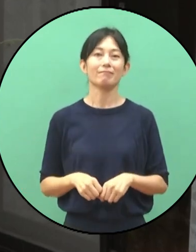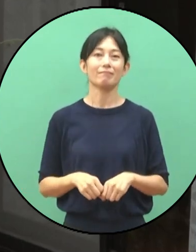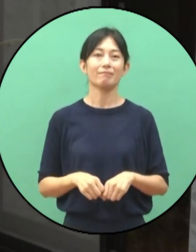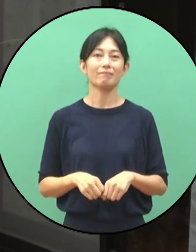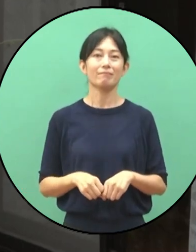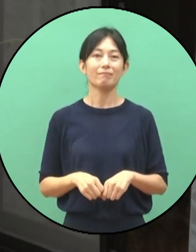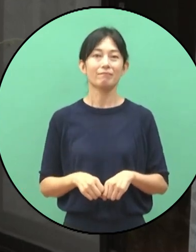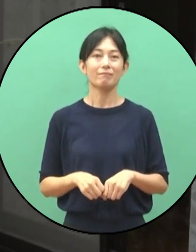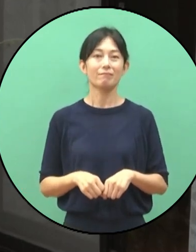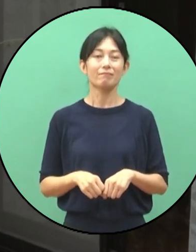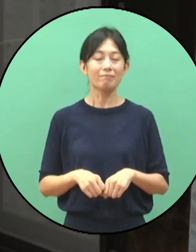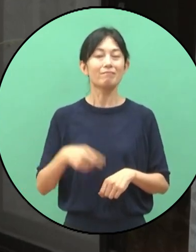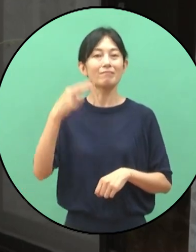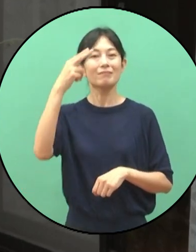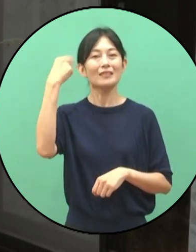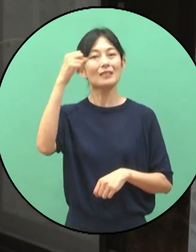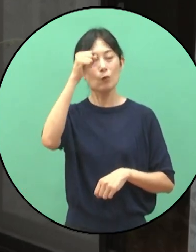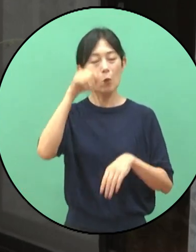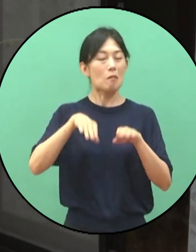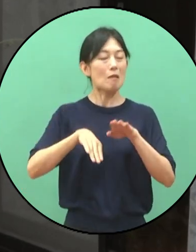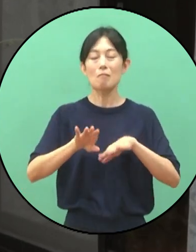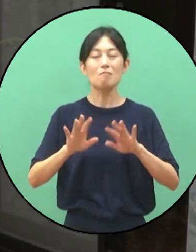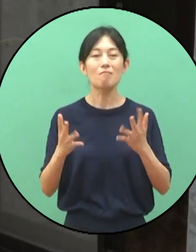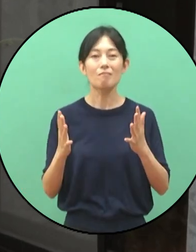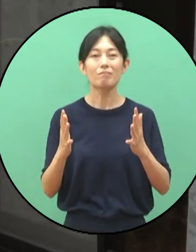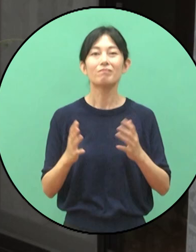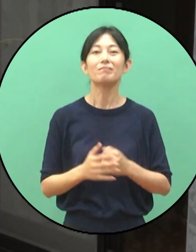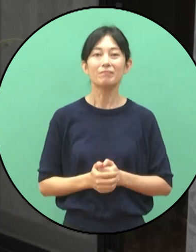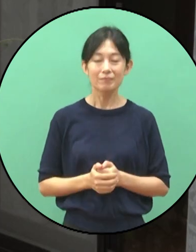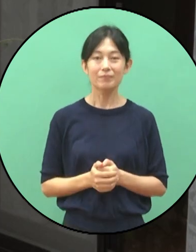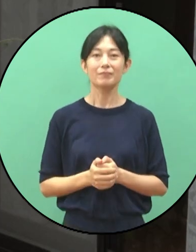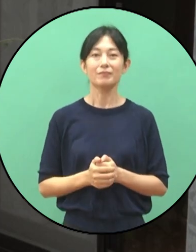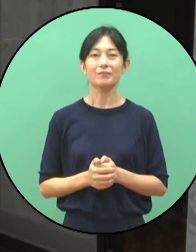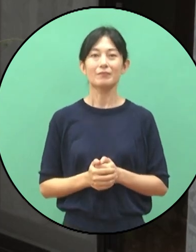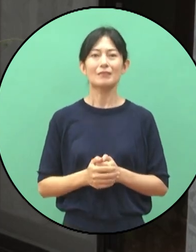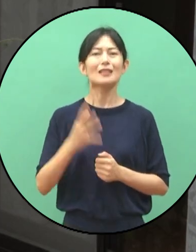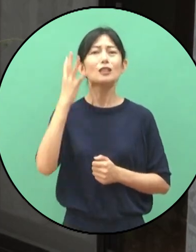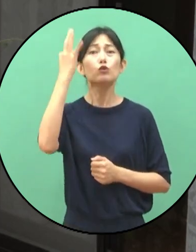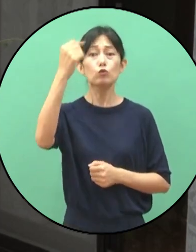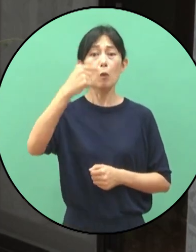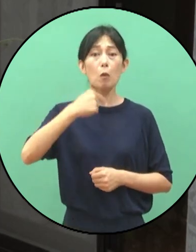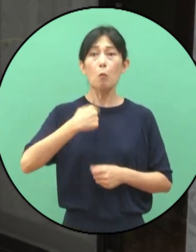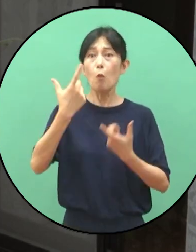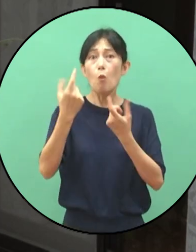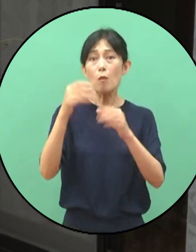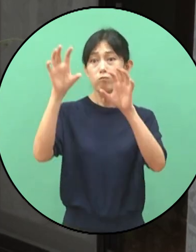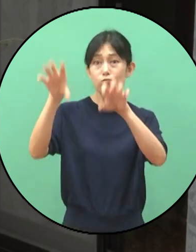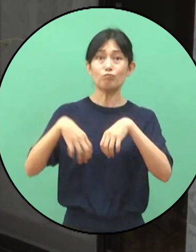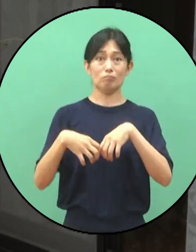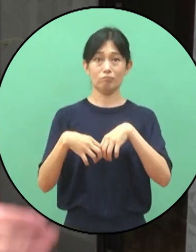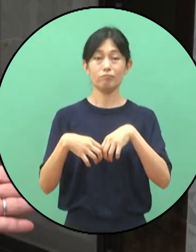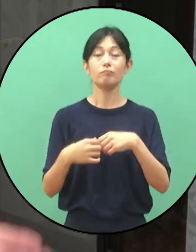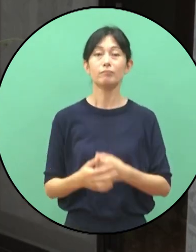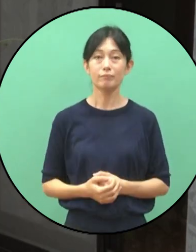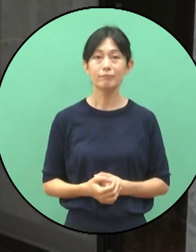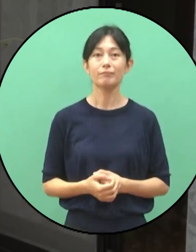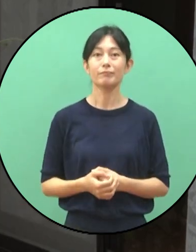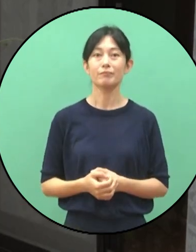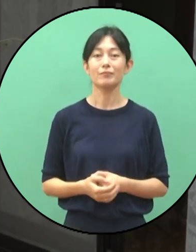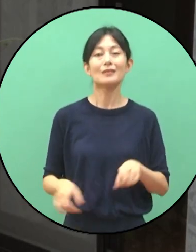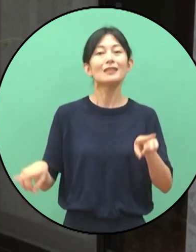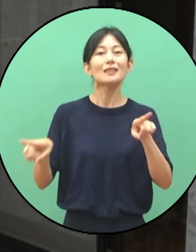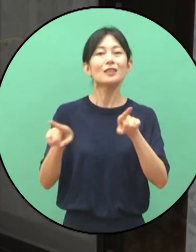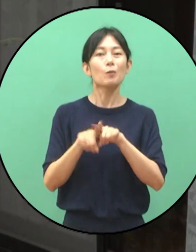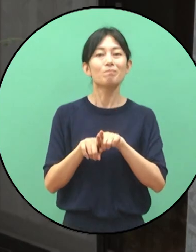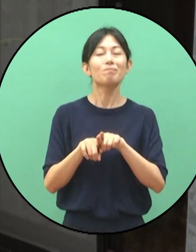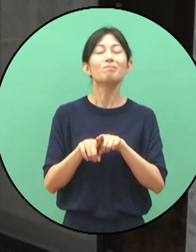方、差別もなく、私たちいつか私たちも通る道ですので、一緒に手助けしなが